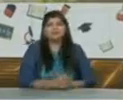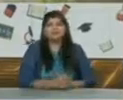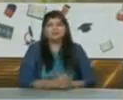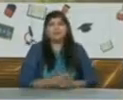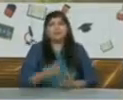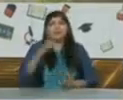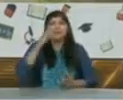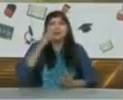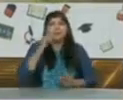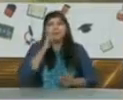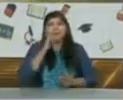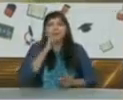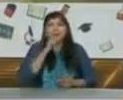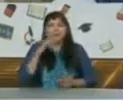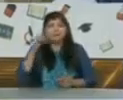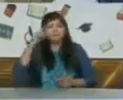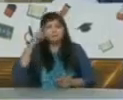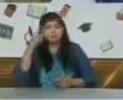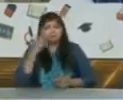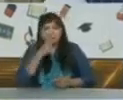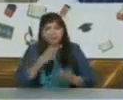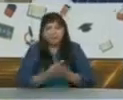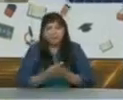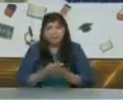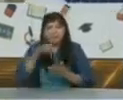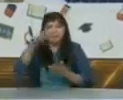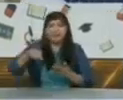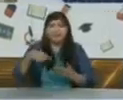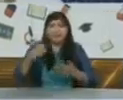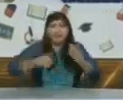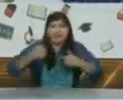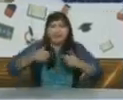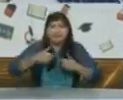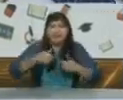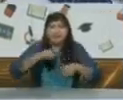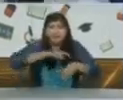मम्मी पापा को पता चलेगा ना कि आप परीक्षा के